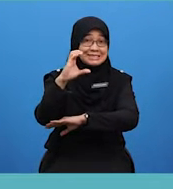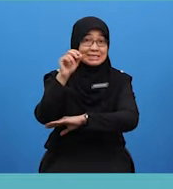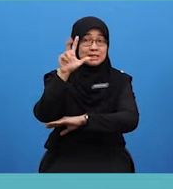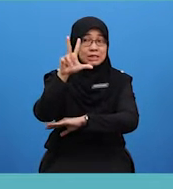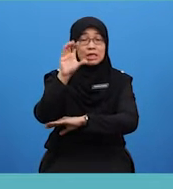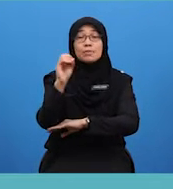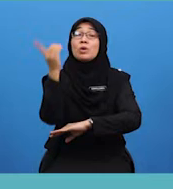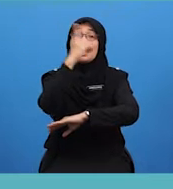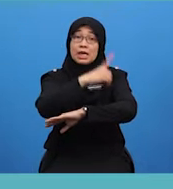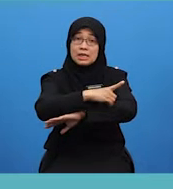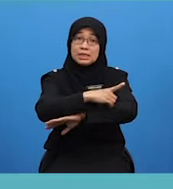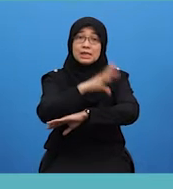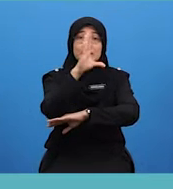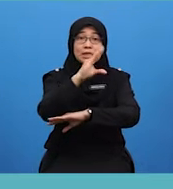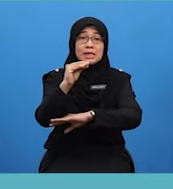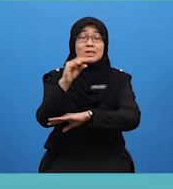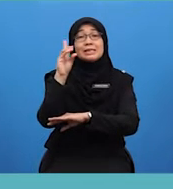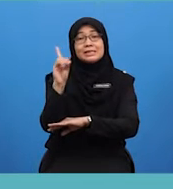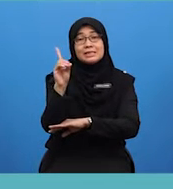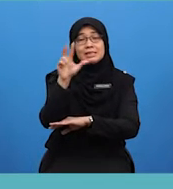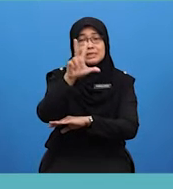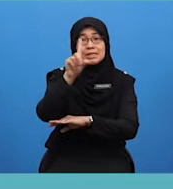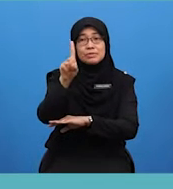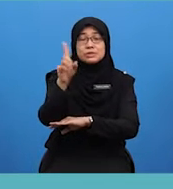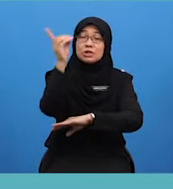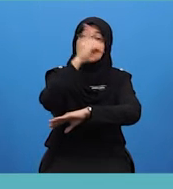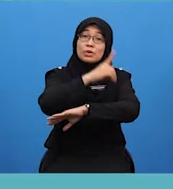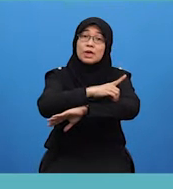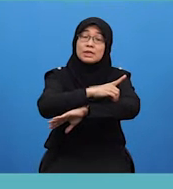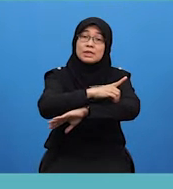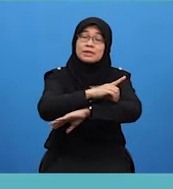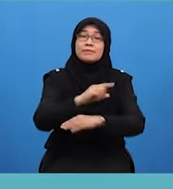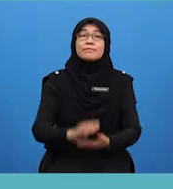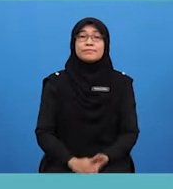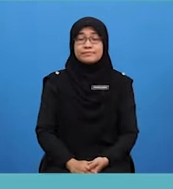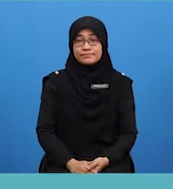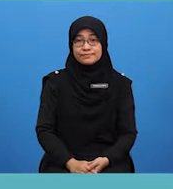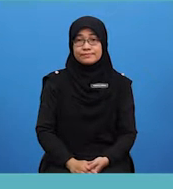C, 30 hari. Dan D, 31 hari.